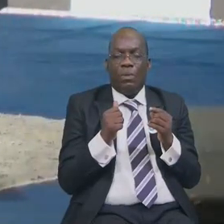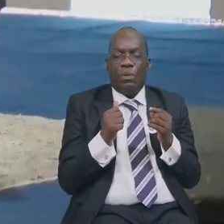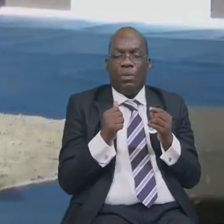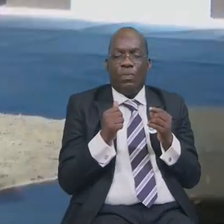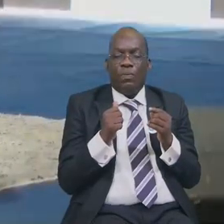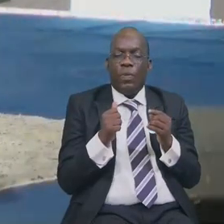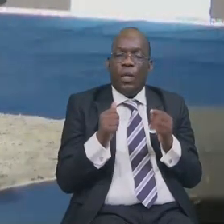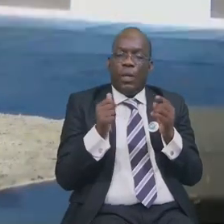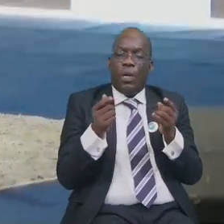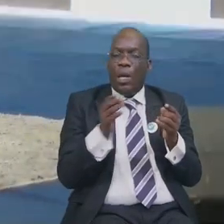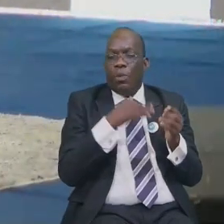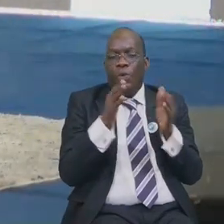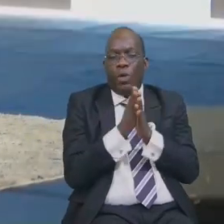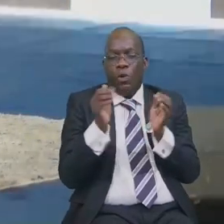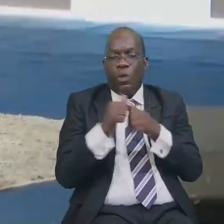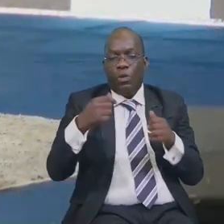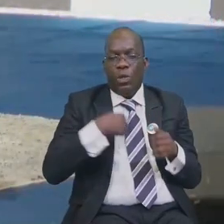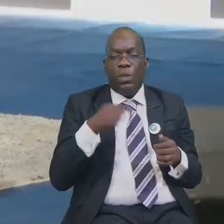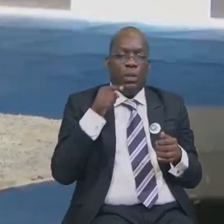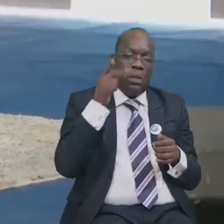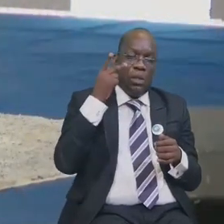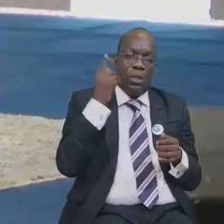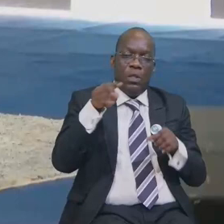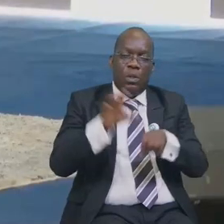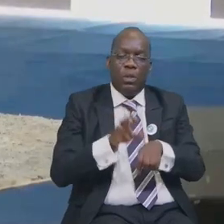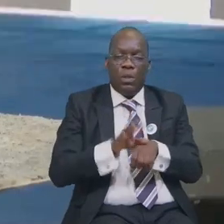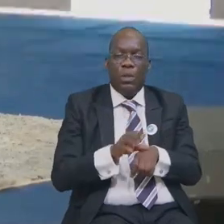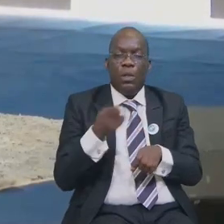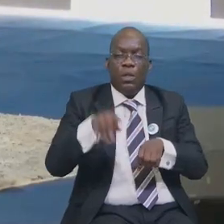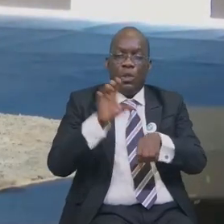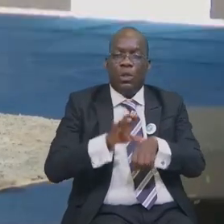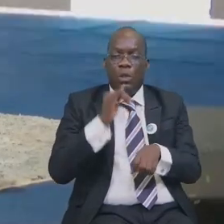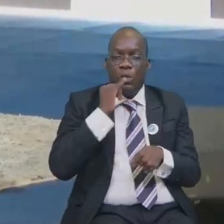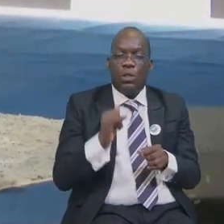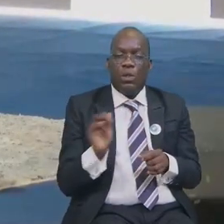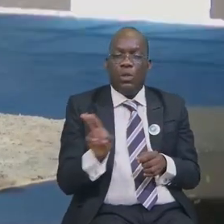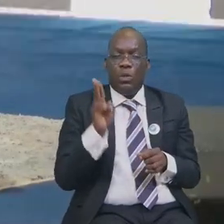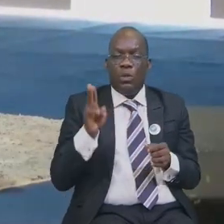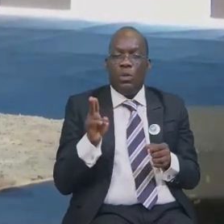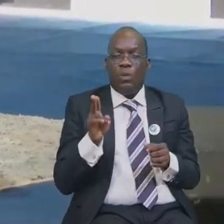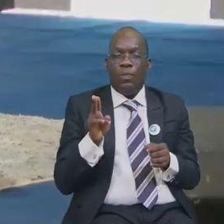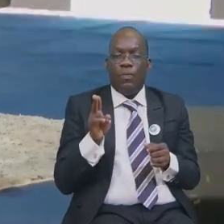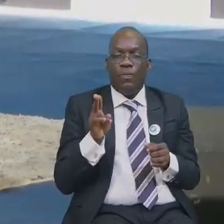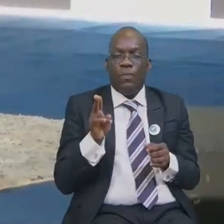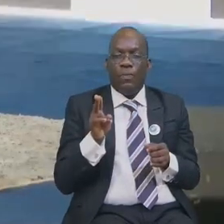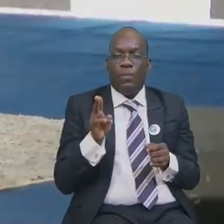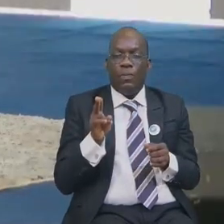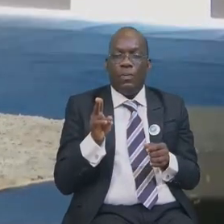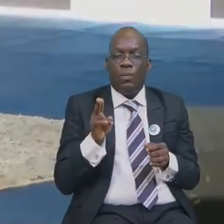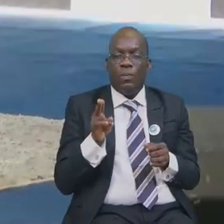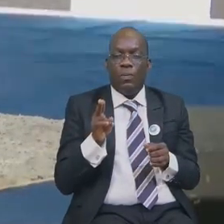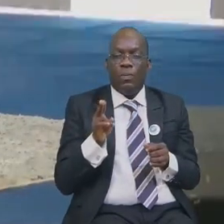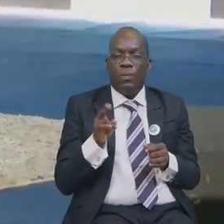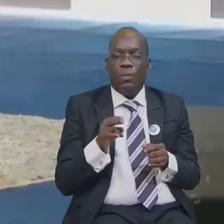dormait. Vous voyez, l'église est habituée à cela. Que l'évêque vienne prier pour nous. Que le